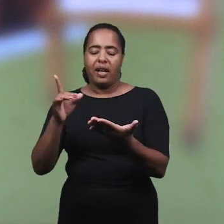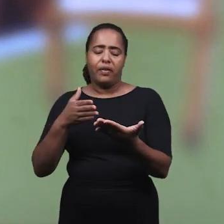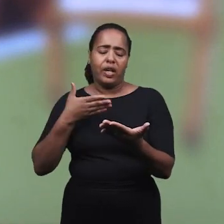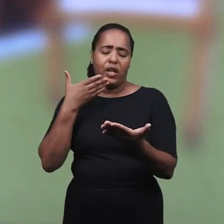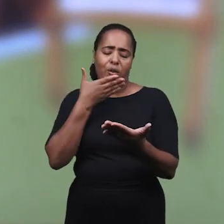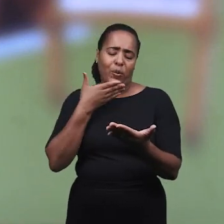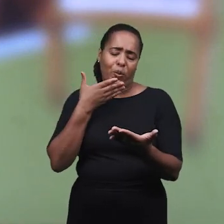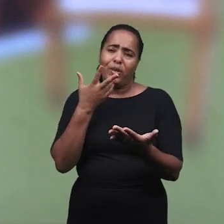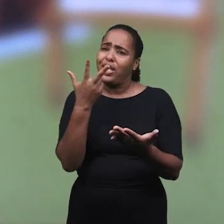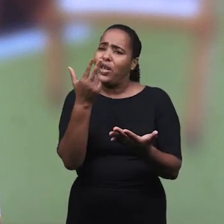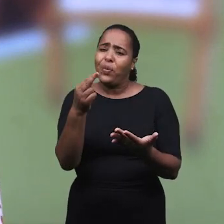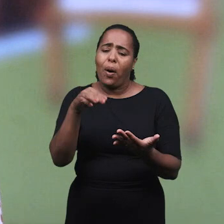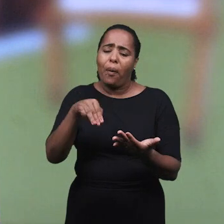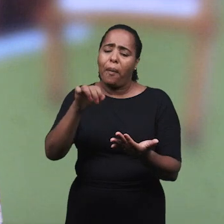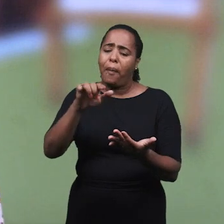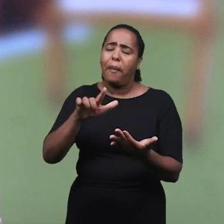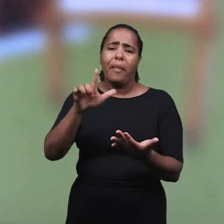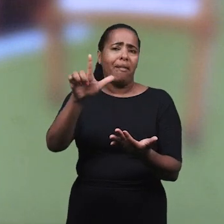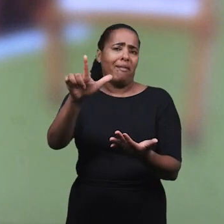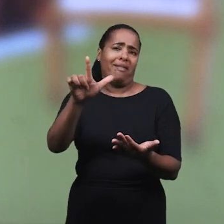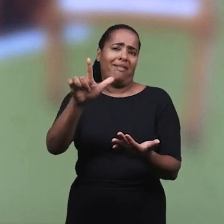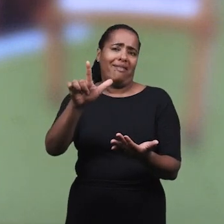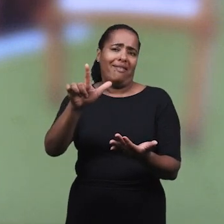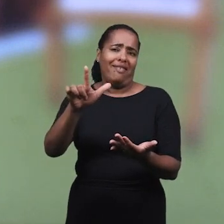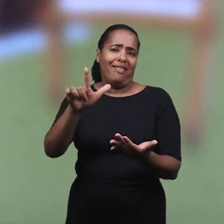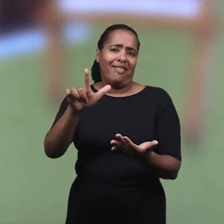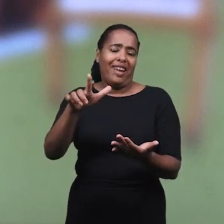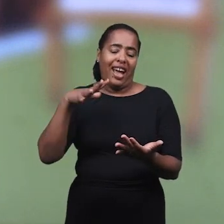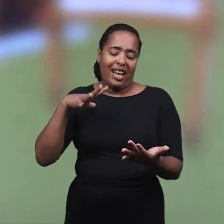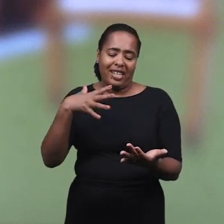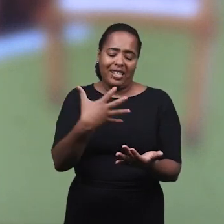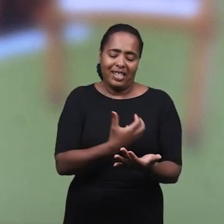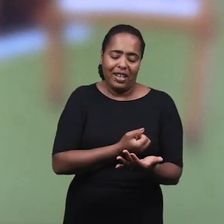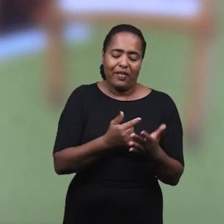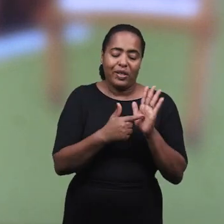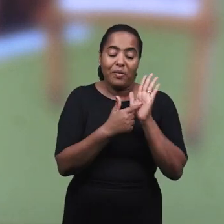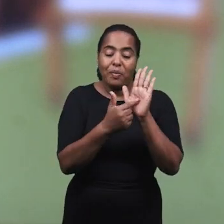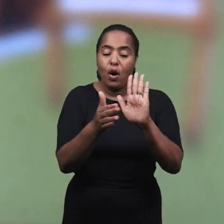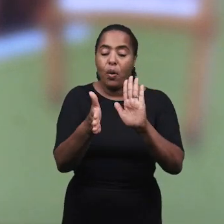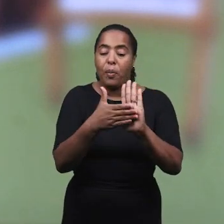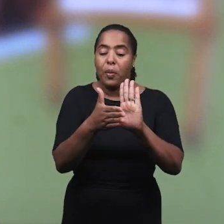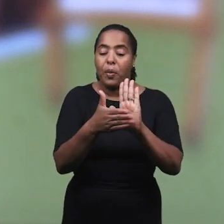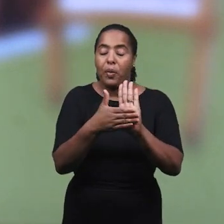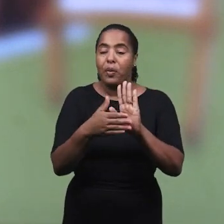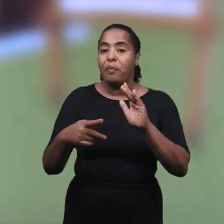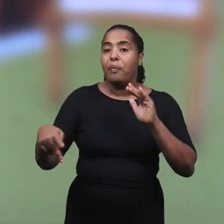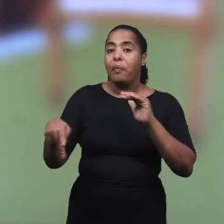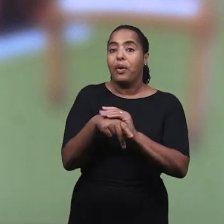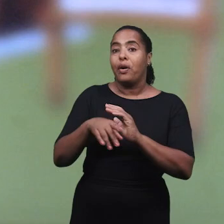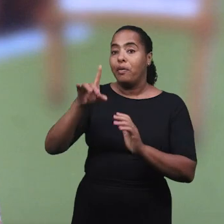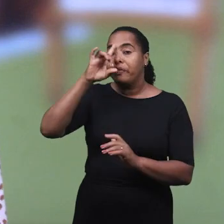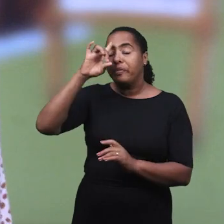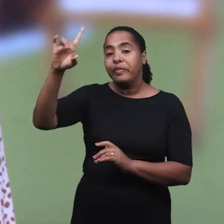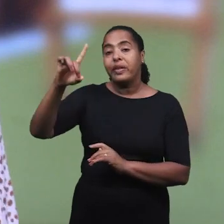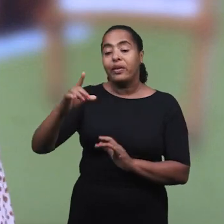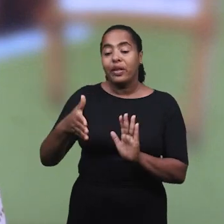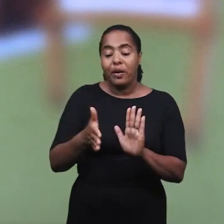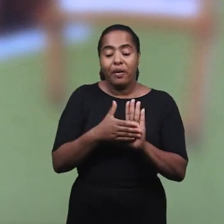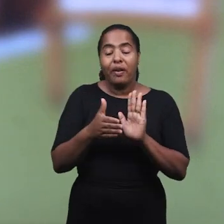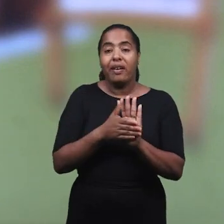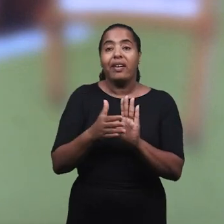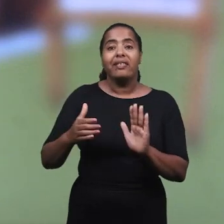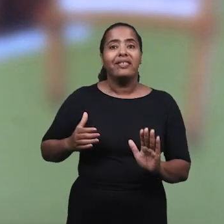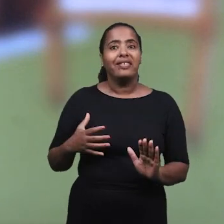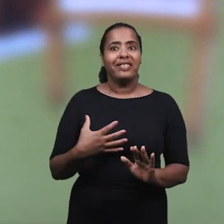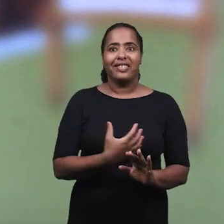Dieu est douce comme le miel, le salut. La Bible parle d'un projet de Dieu, le projet du